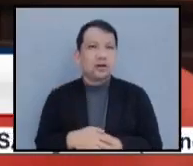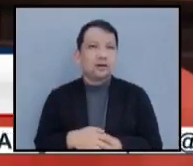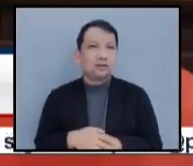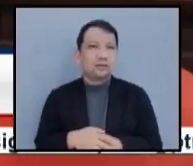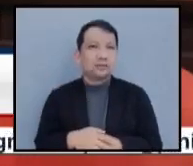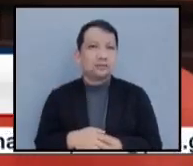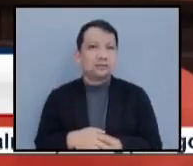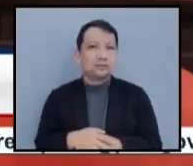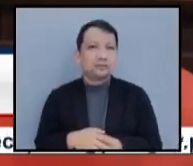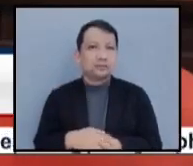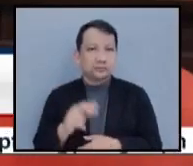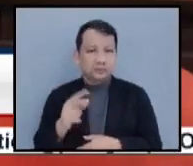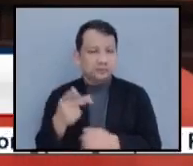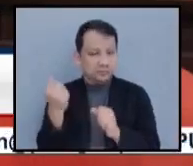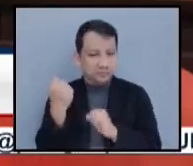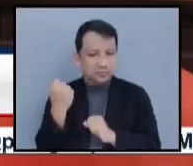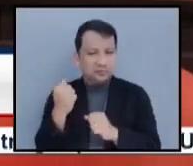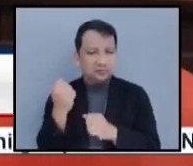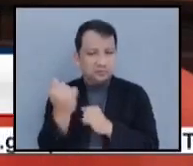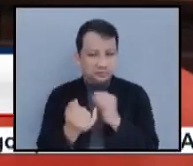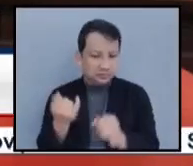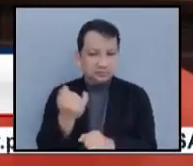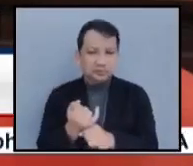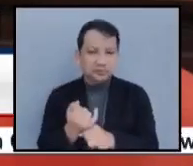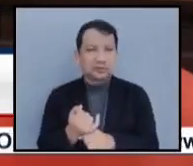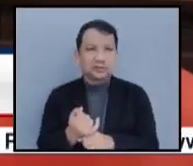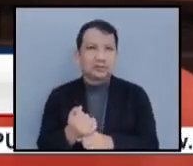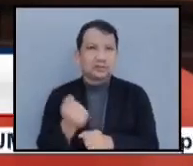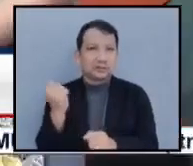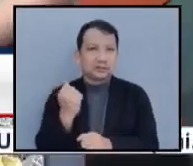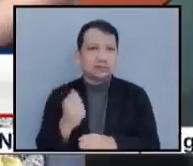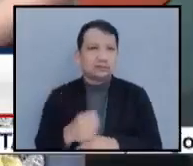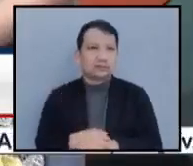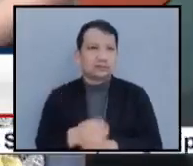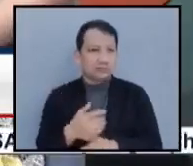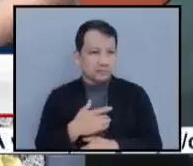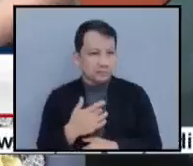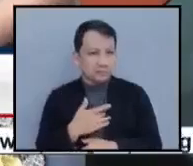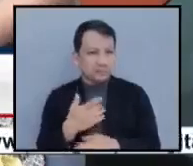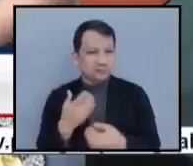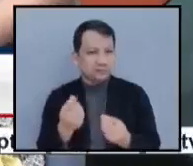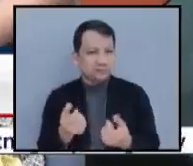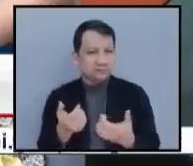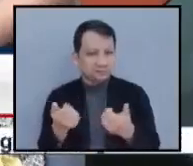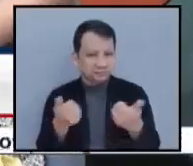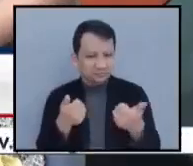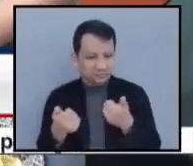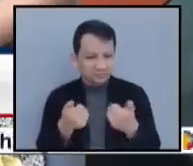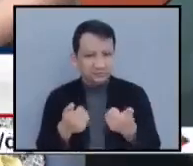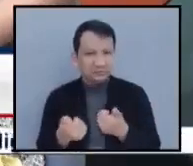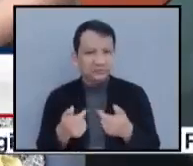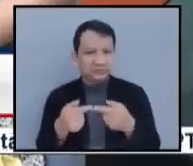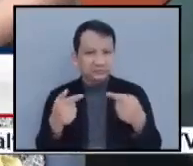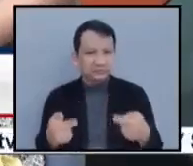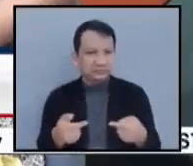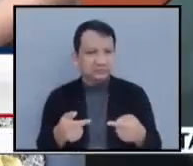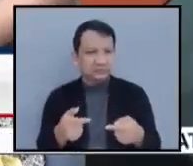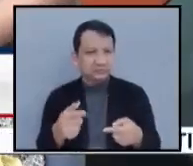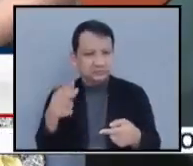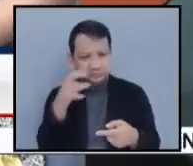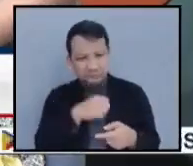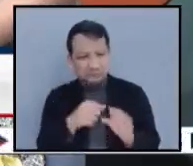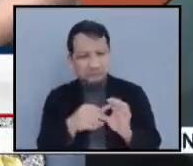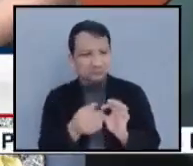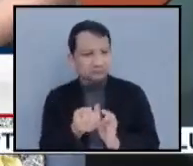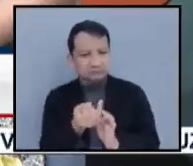yes, hopefully. International imagine. Ano feeling nun? Siyempre, dami mong kalaban sa ibang bansa. Tapos, di mo naman tansyado kung gano'ng